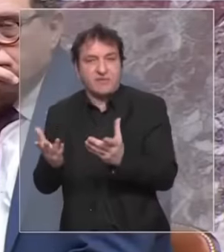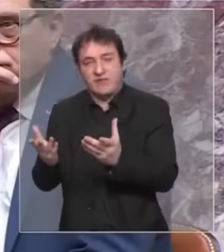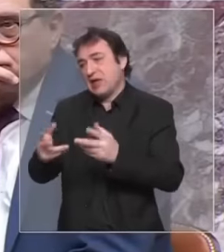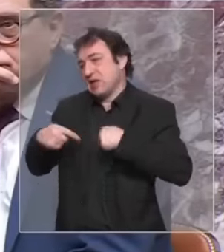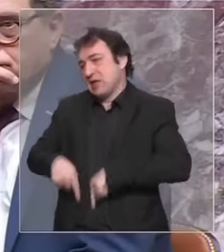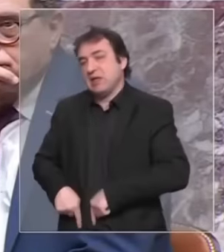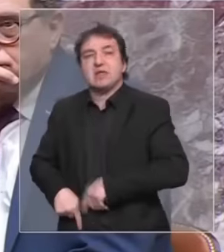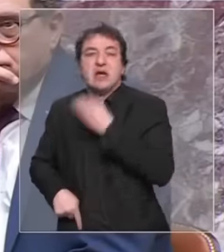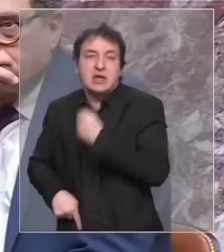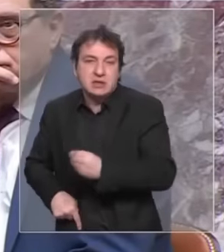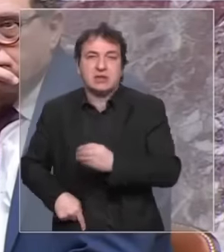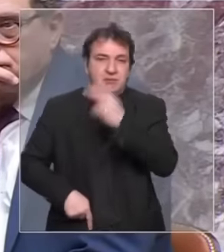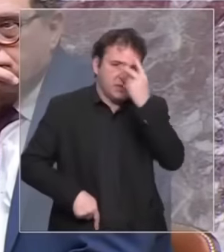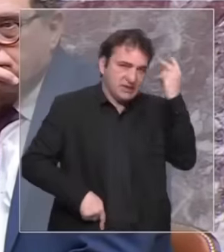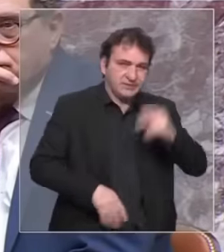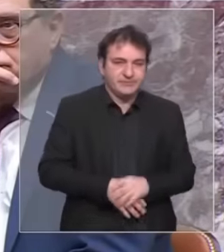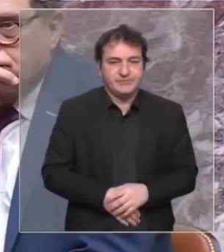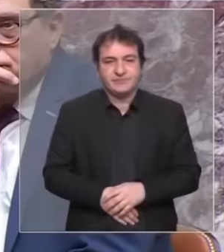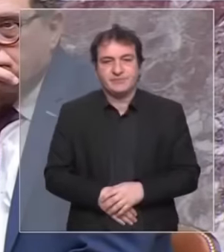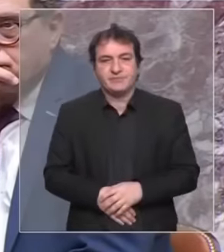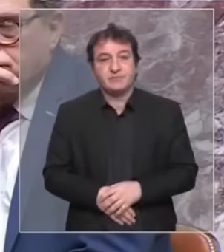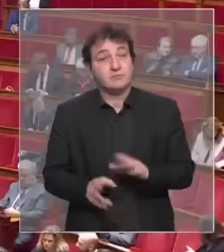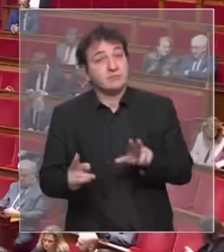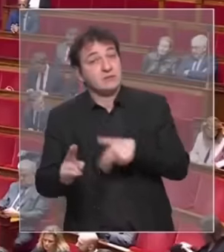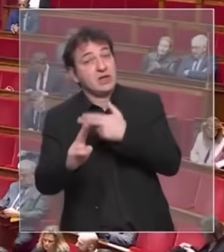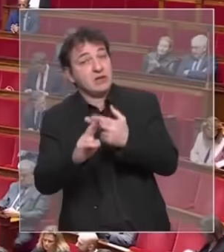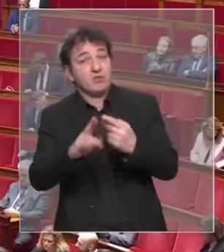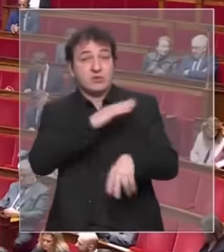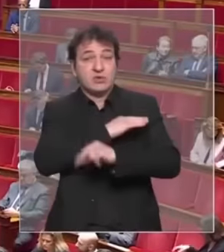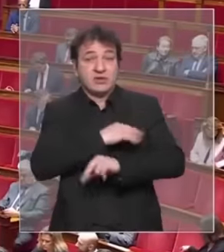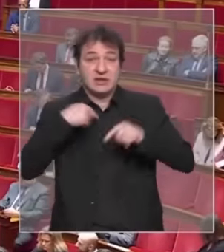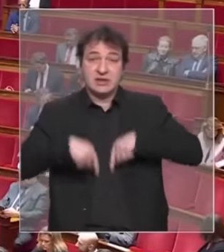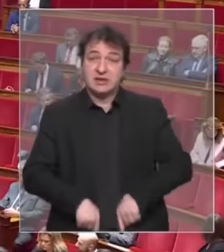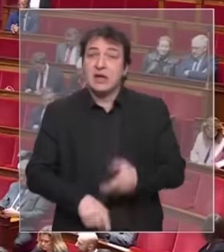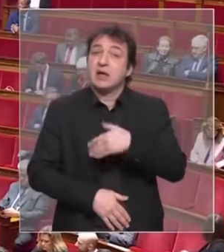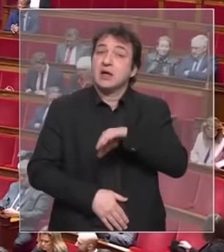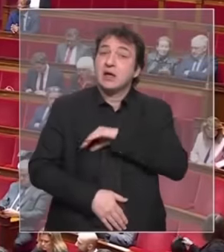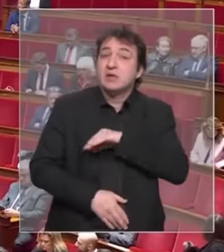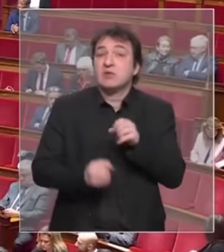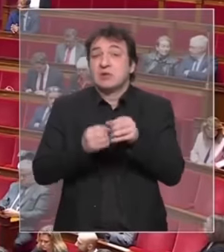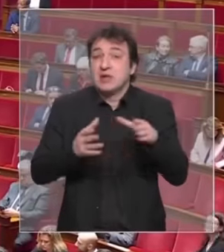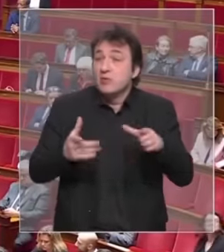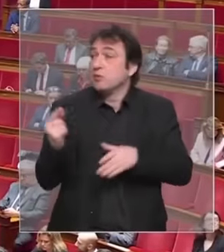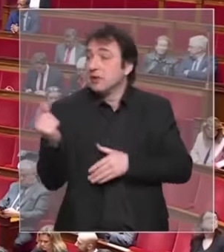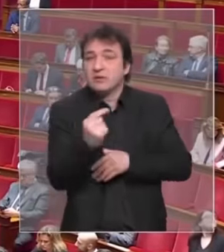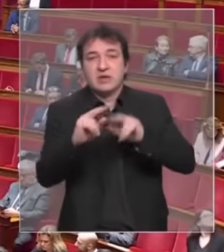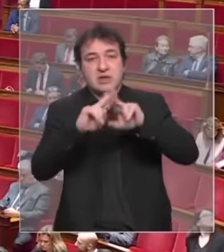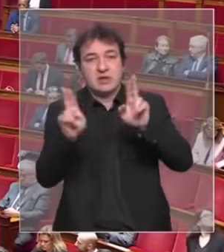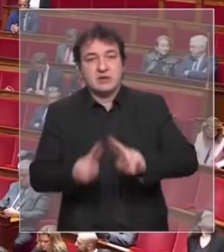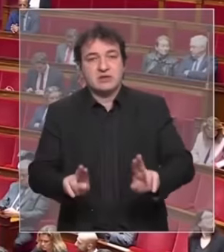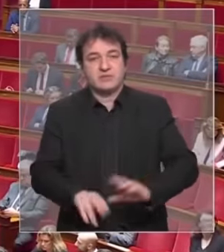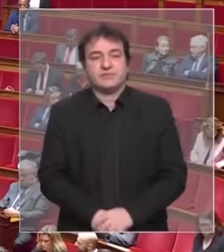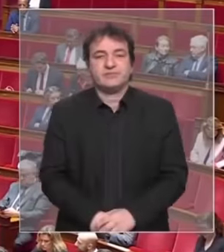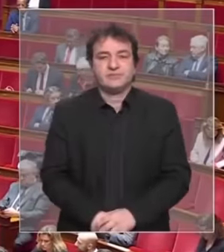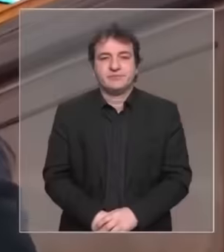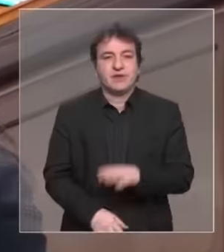La parole est à Madame Chrysoula Zakharopoulou, secrétaire d'État chargée du développement et des partenariats internationaux.